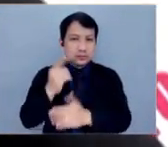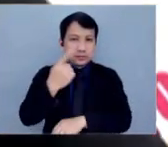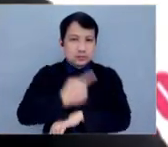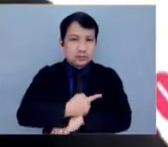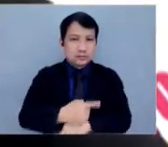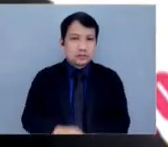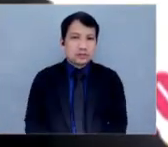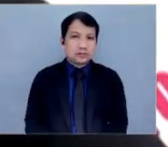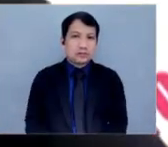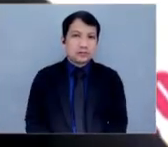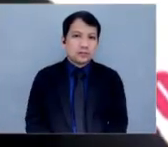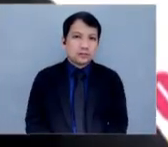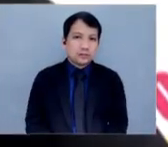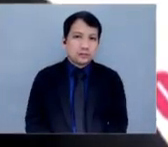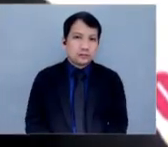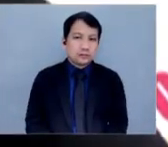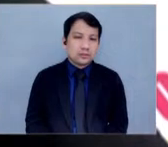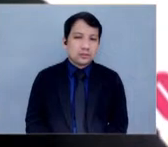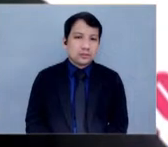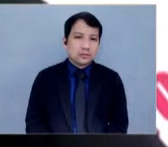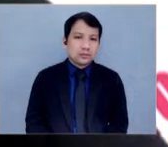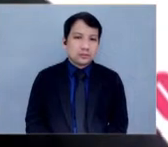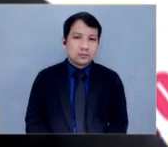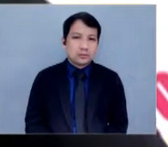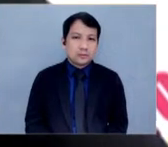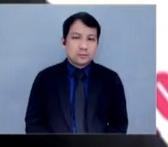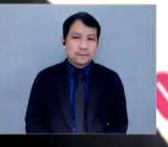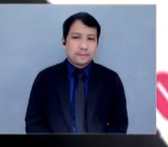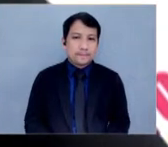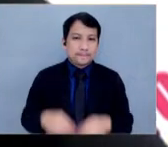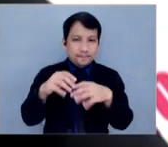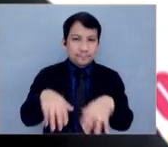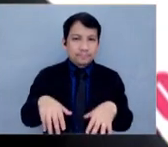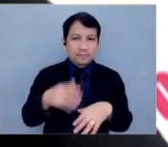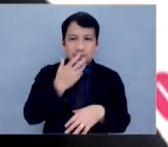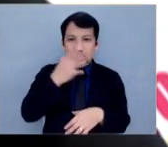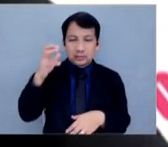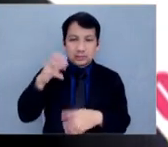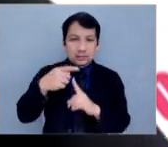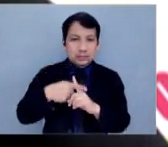lost days, no? Because of this extreme heat and of course no